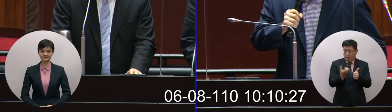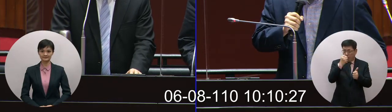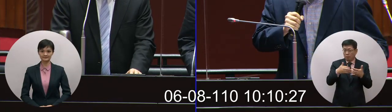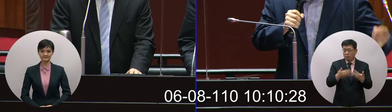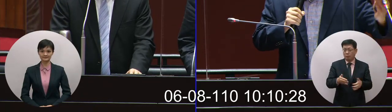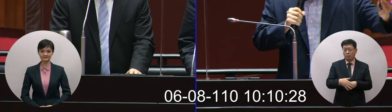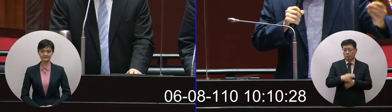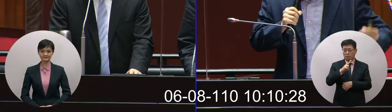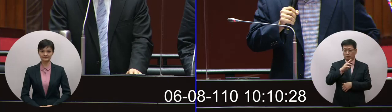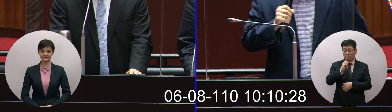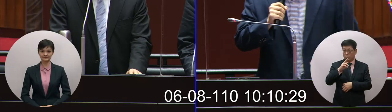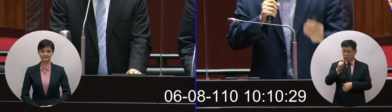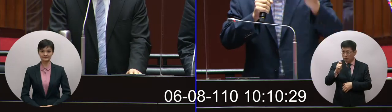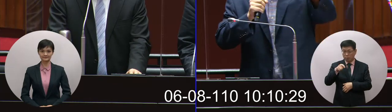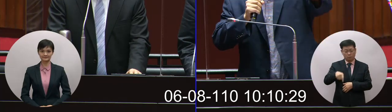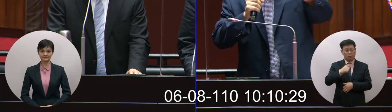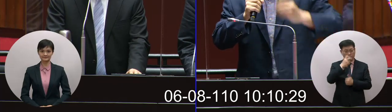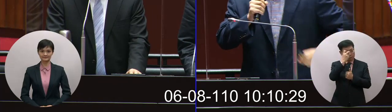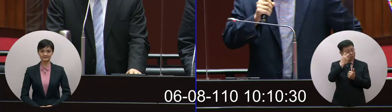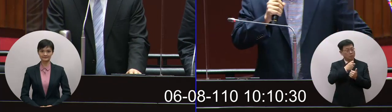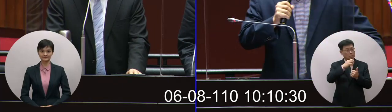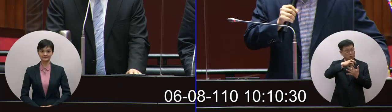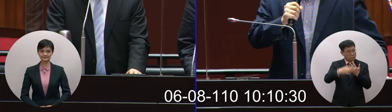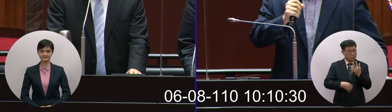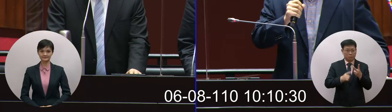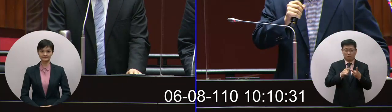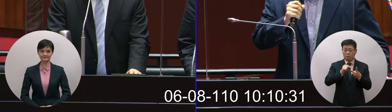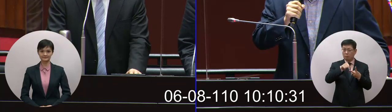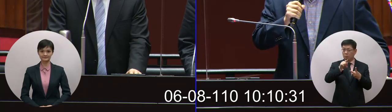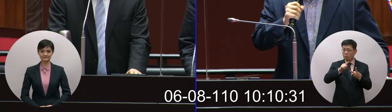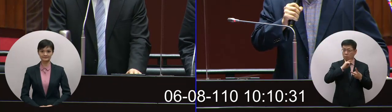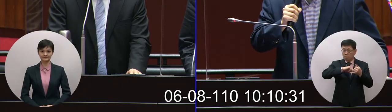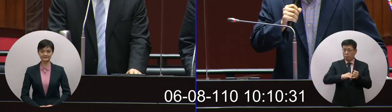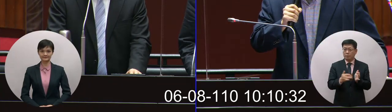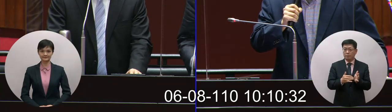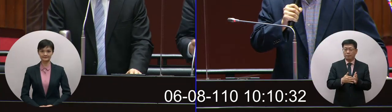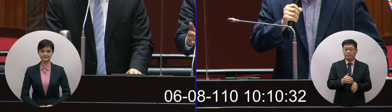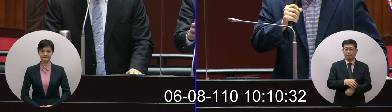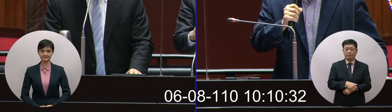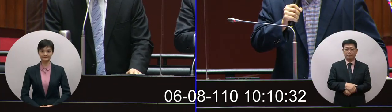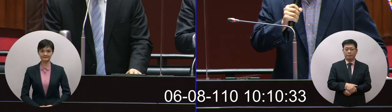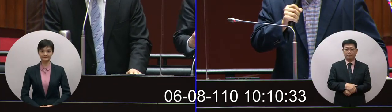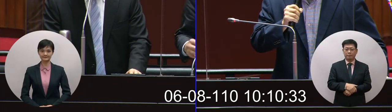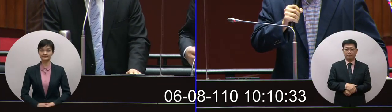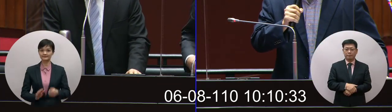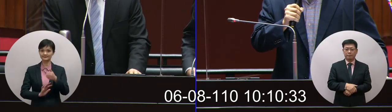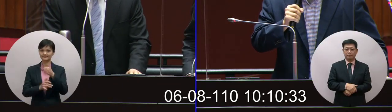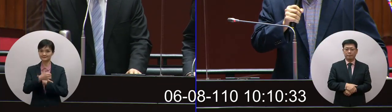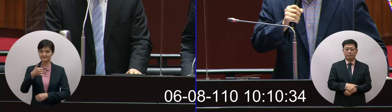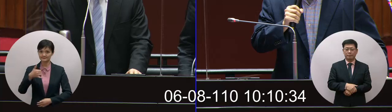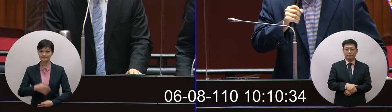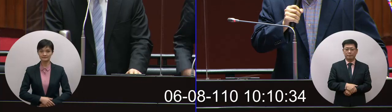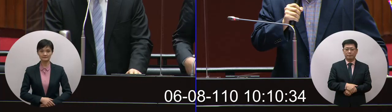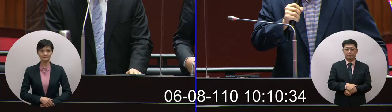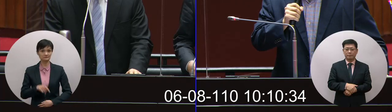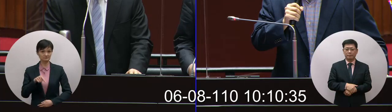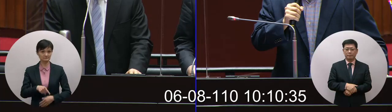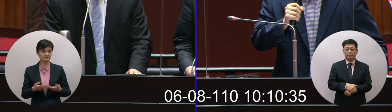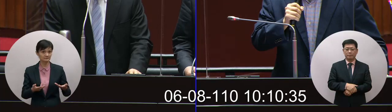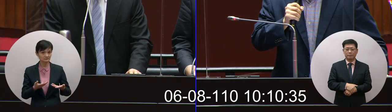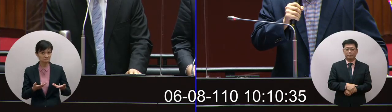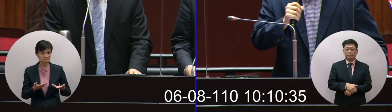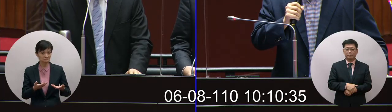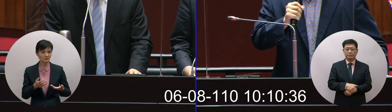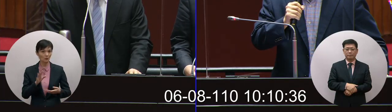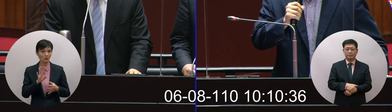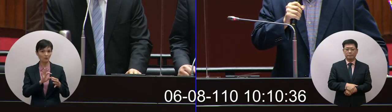哦，那这个审查办法跟这个准则有定了吗？ 委员，这款物件因为关